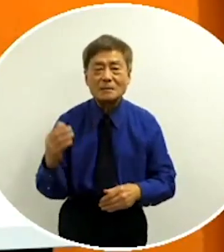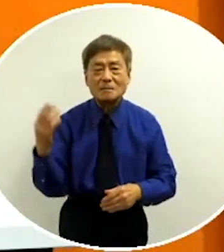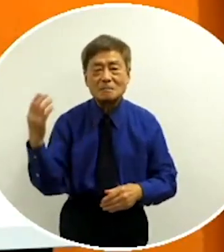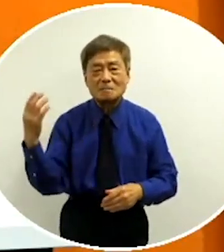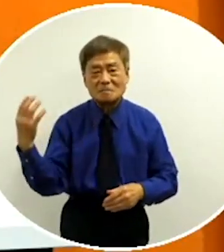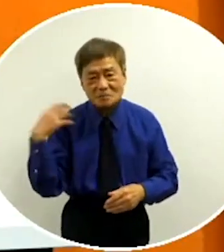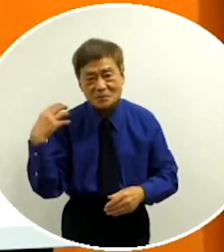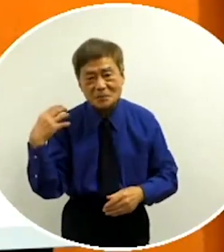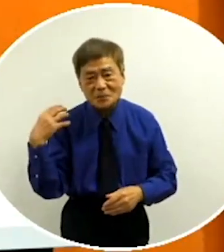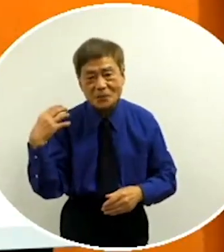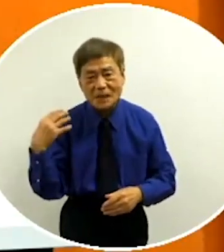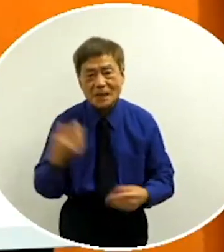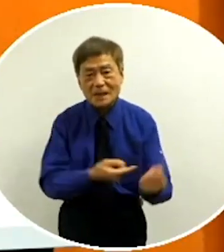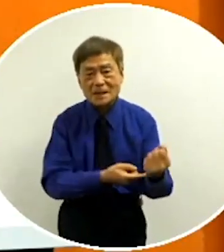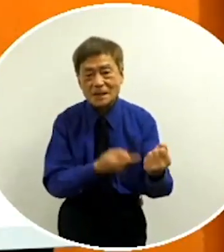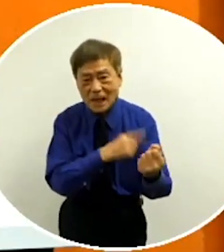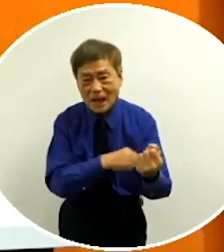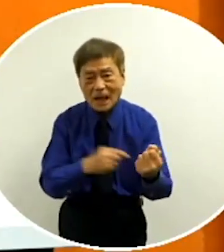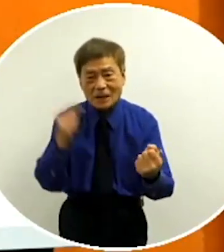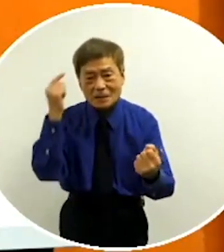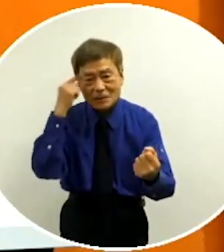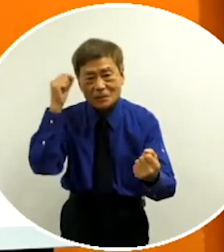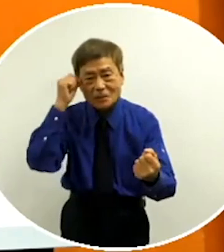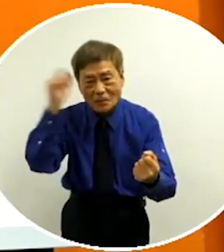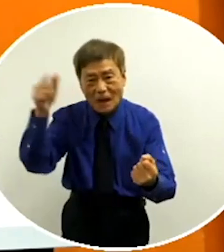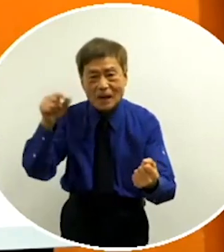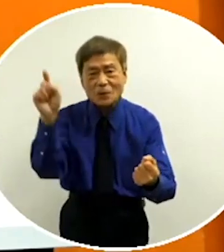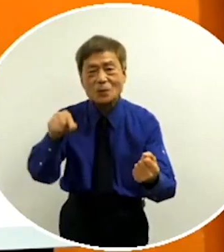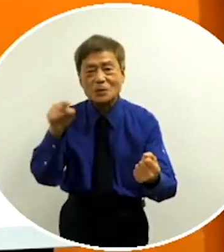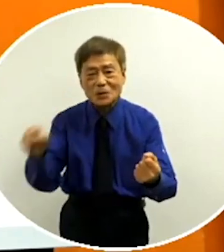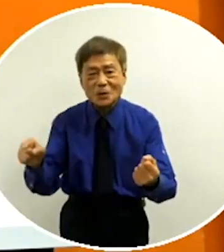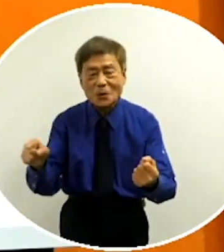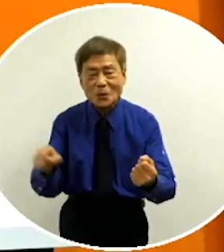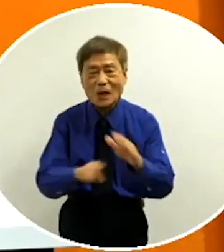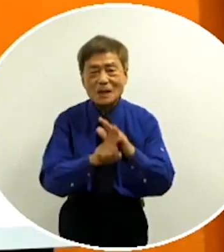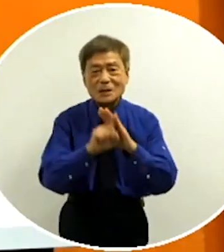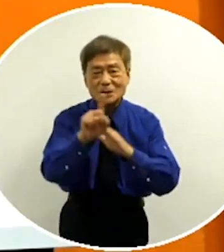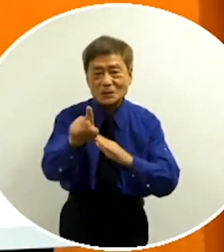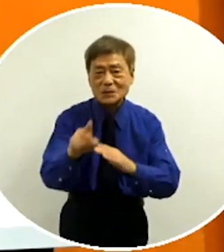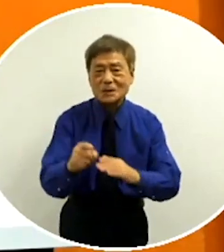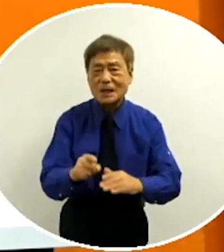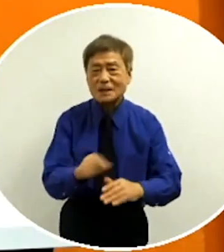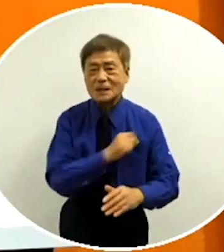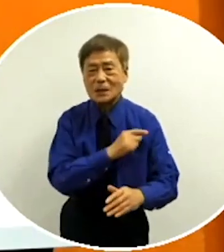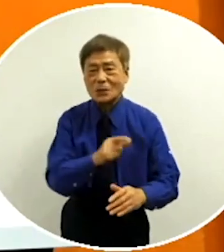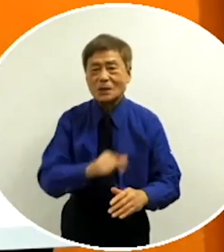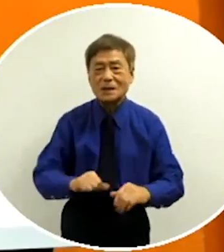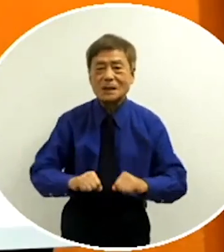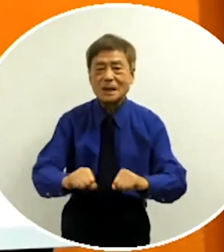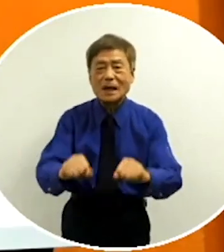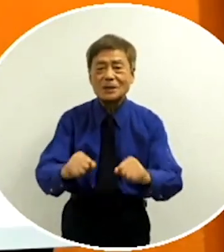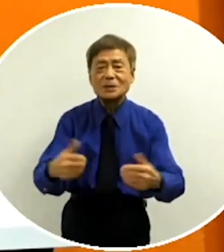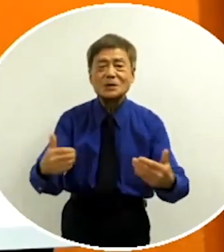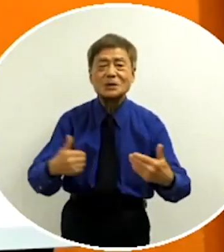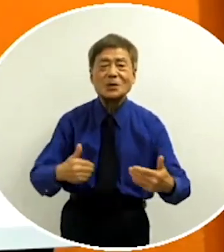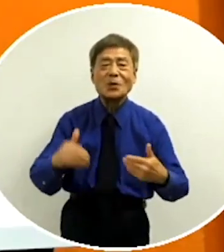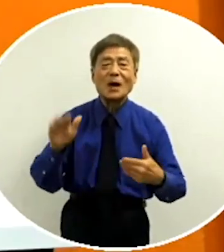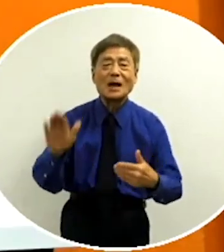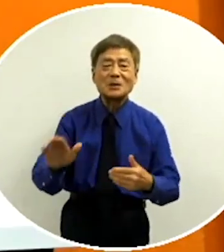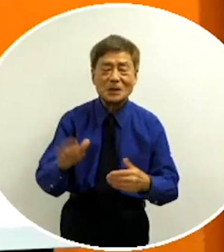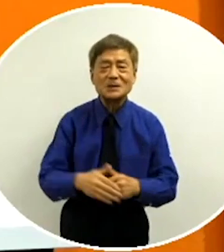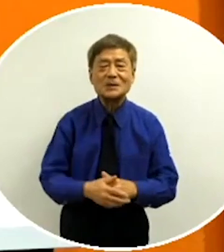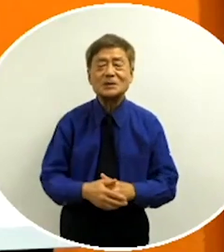才能のある人が井田議長が目指しでもそれはやっぱり応援しなきゃダメですよで